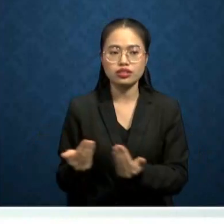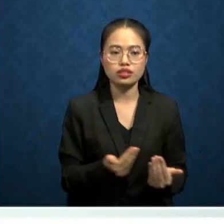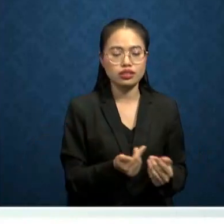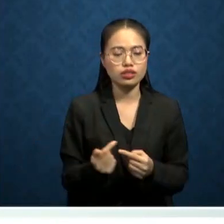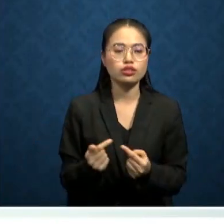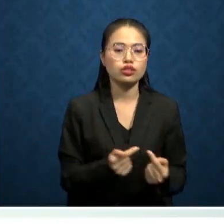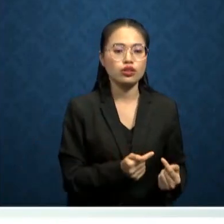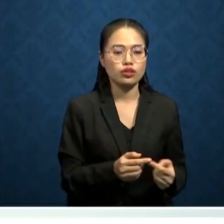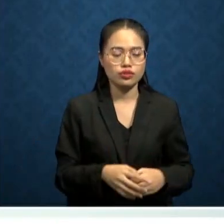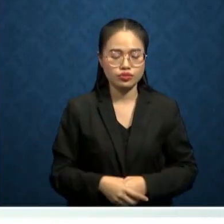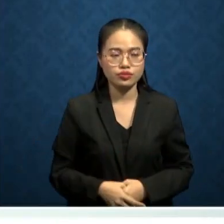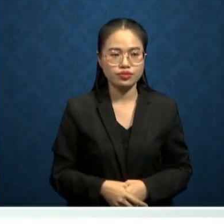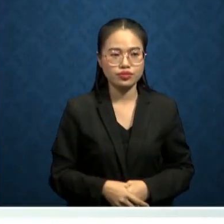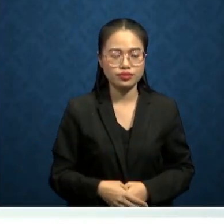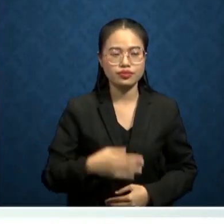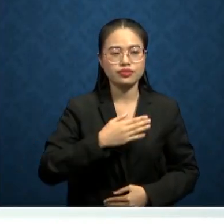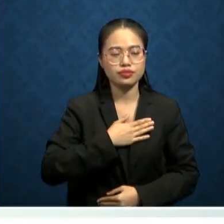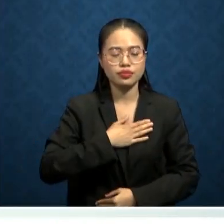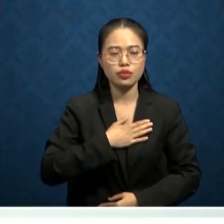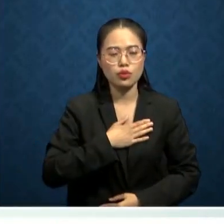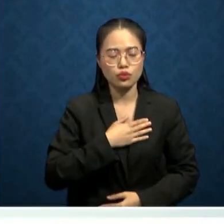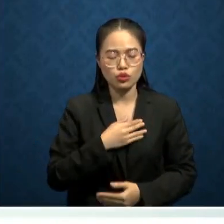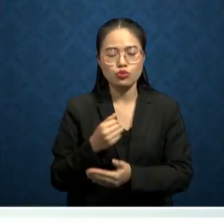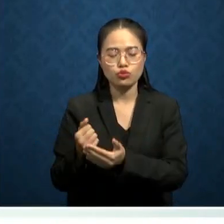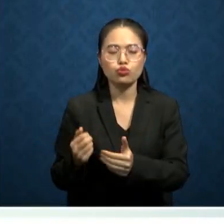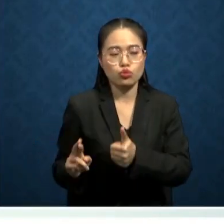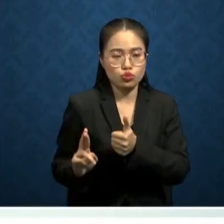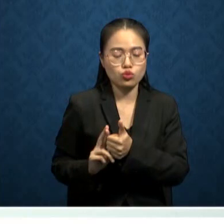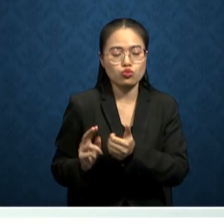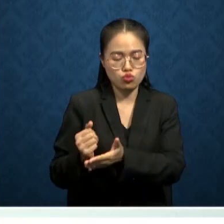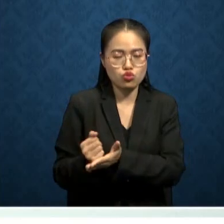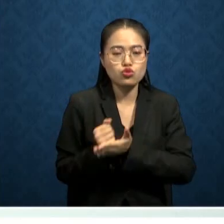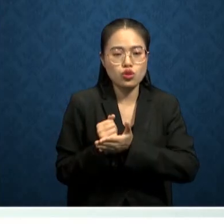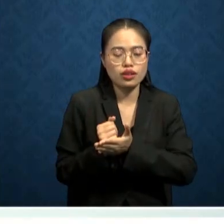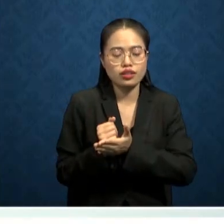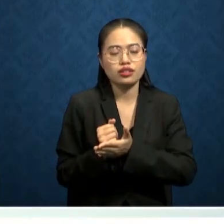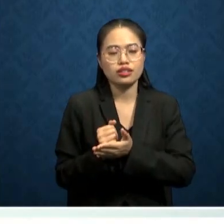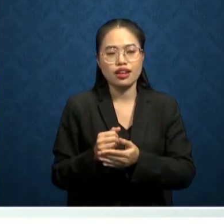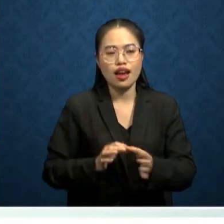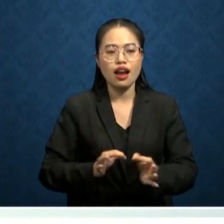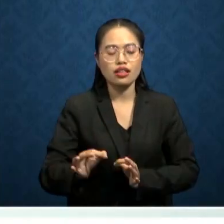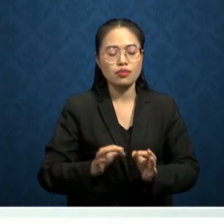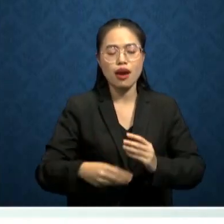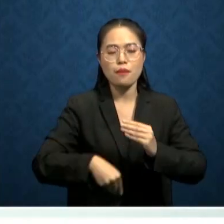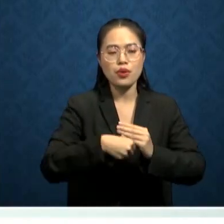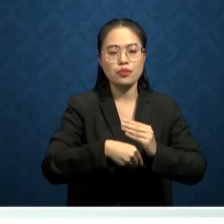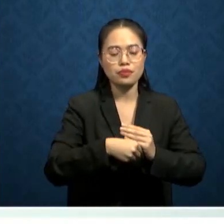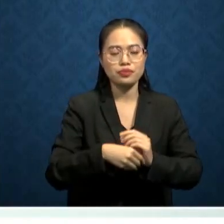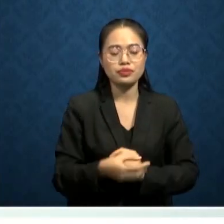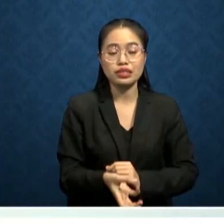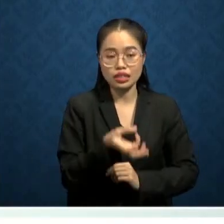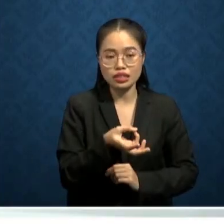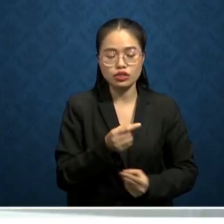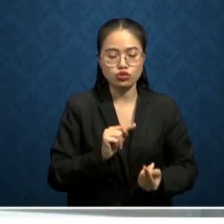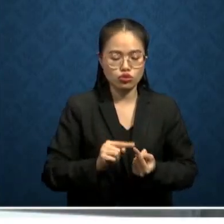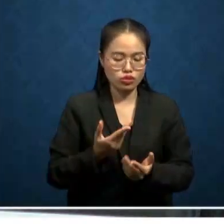กราบเรียนท่านประสภาครับผมนมิตสว่างผลผู้ช่วยเลขาธิการด้านกองทุนพัฒนาไฟฟ้าขอเรียนชี้แจงเพิ่มเติมท่านเลขานะครับเกี่ยวกับ